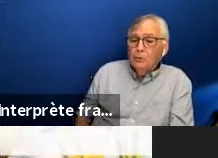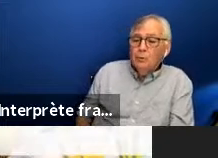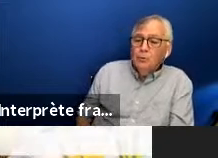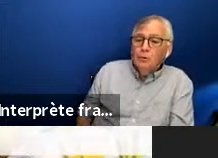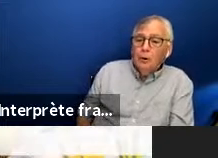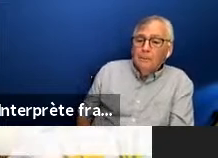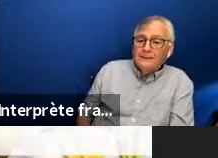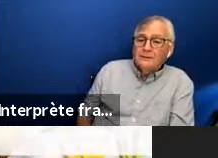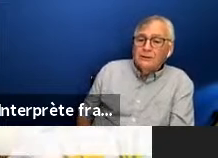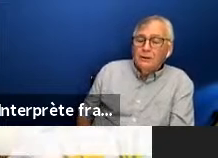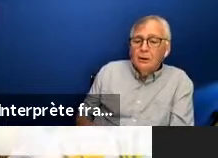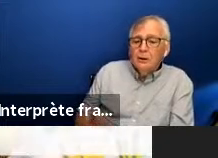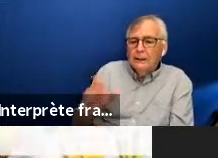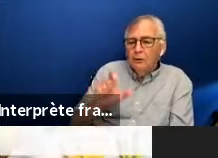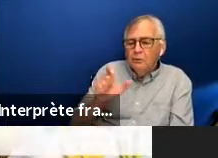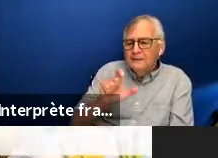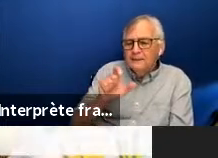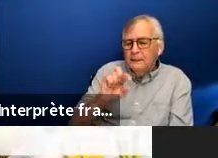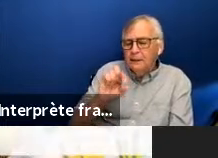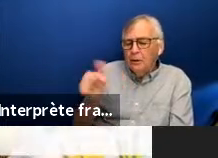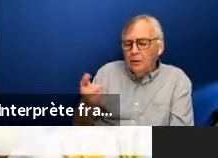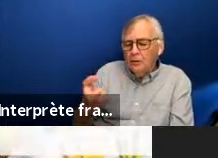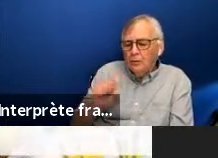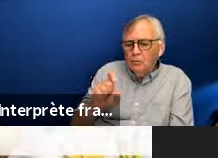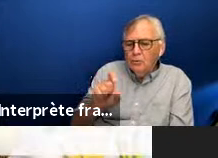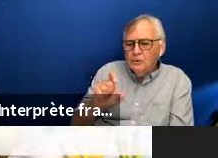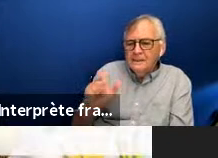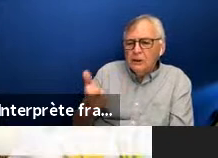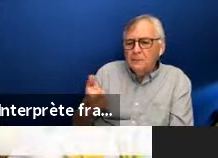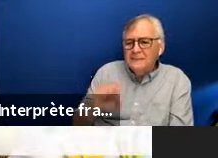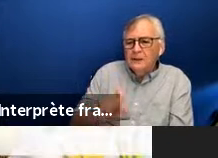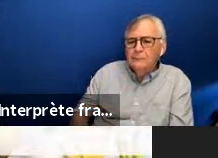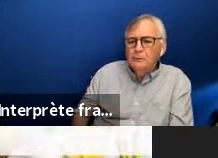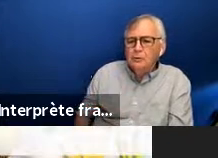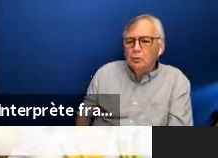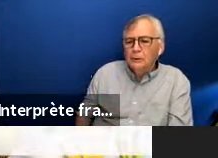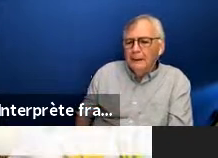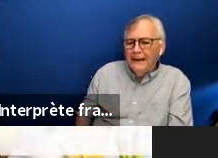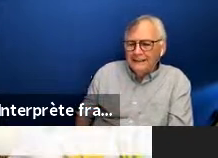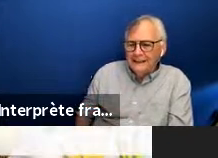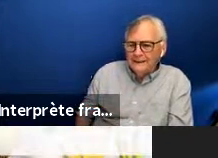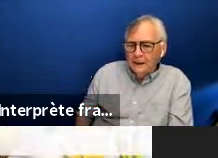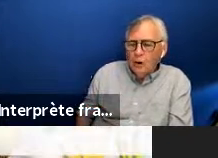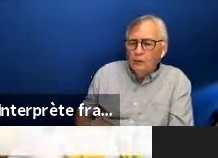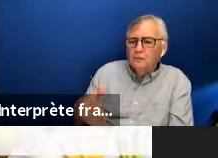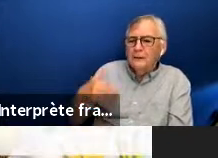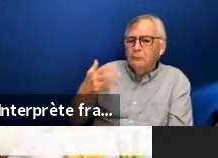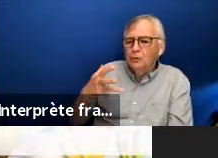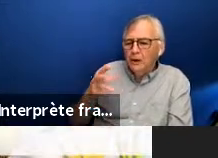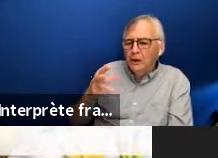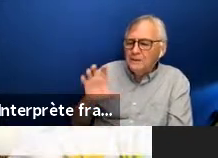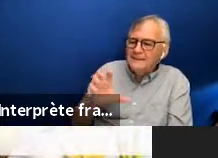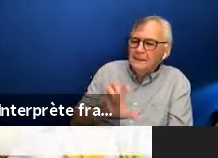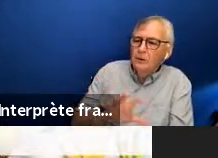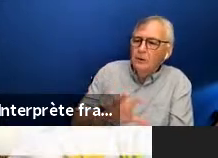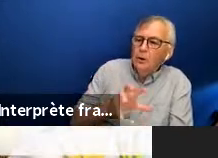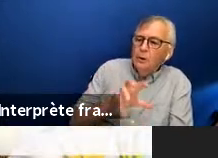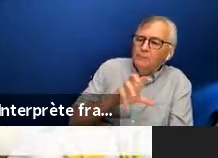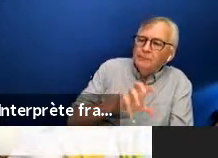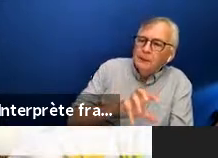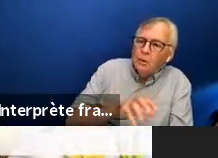Il y a beaucoup de personnes qui aussi utilisent comme synonyme sourd et malentendant. On va voir plus tard que